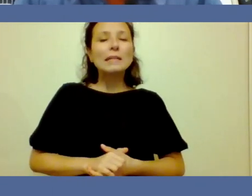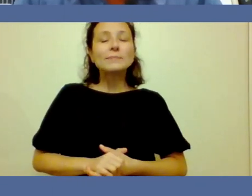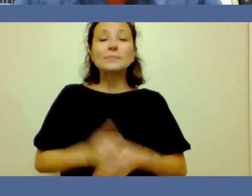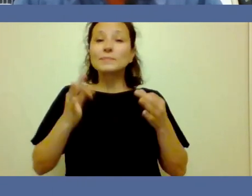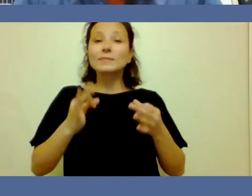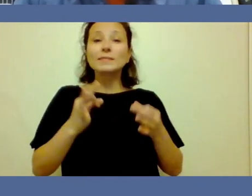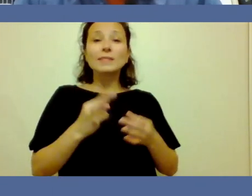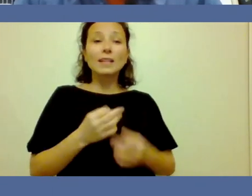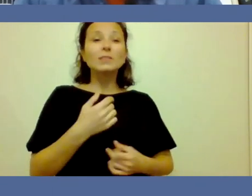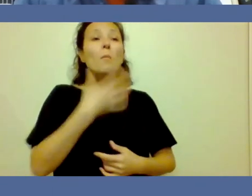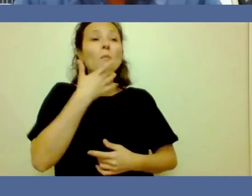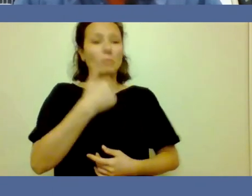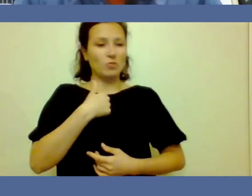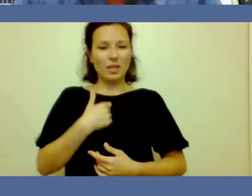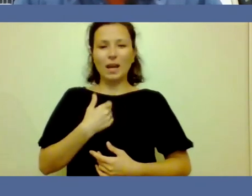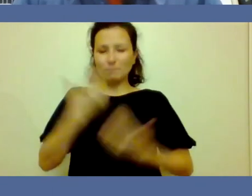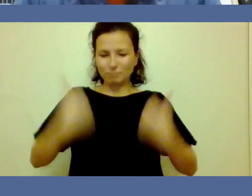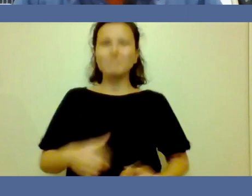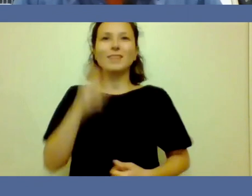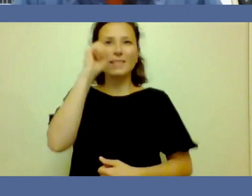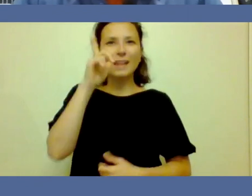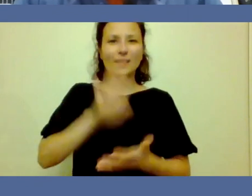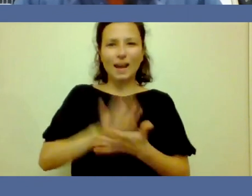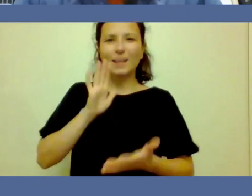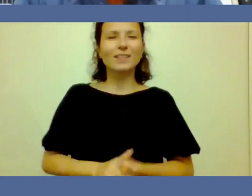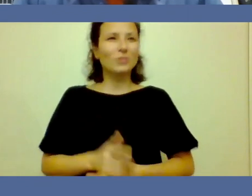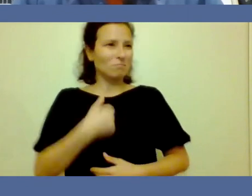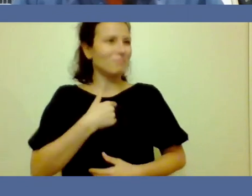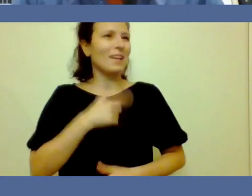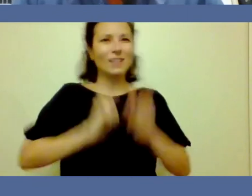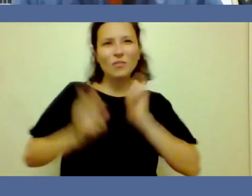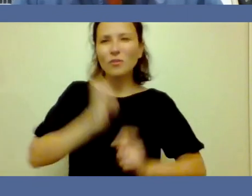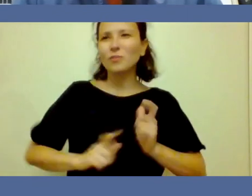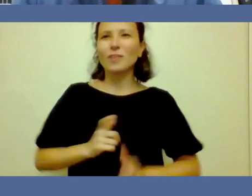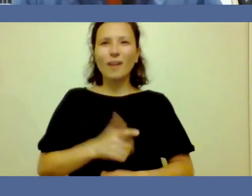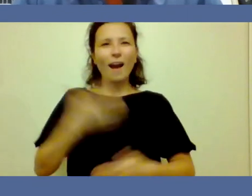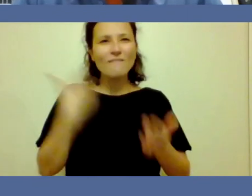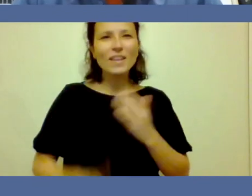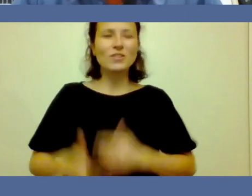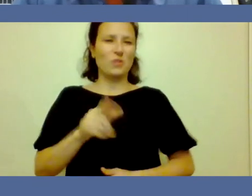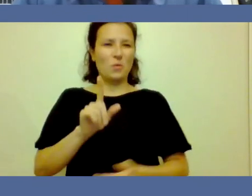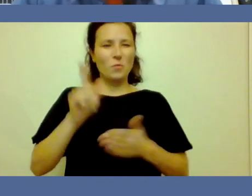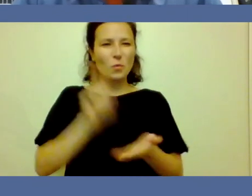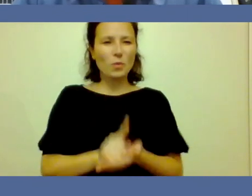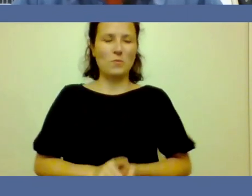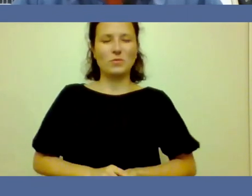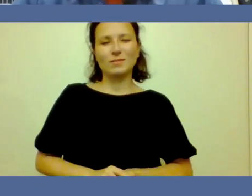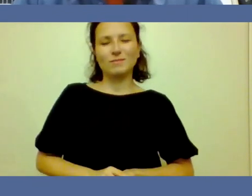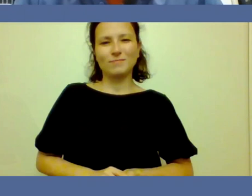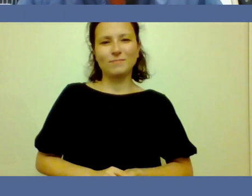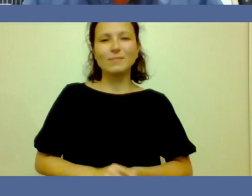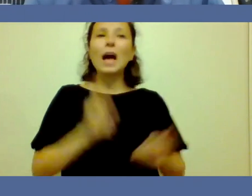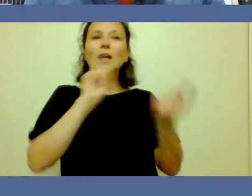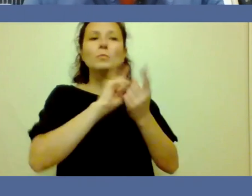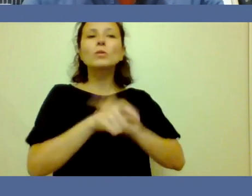że jestem inteligentna, co mi bardzo schlebia. Dożyłam się w końcu. Ale spotkanie z takim człowiekiem jest dla mnie,